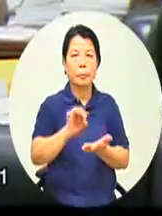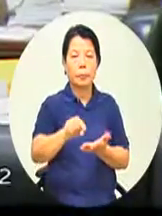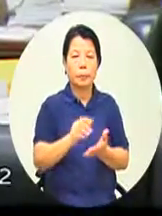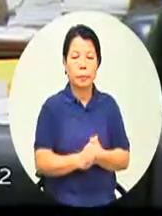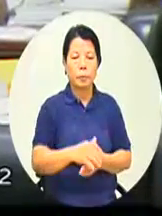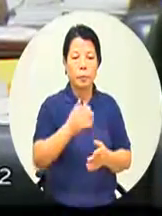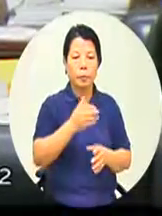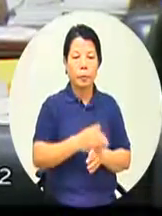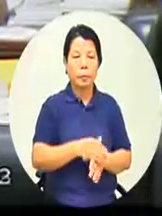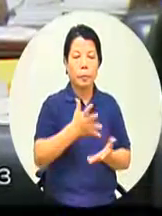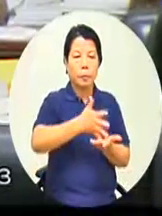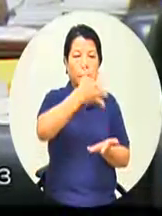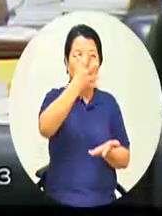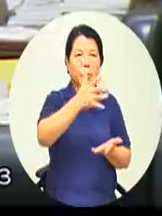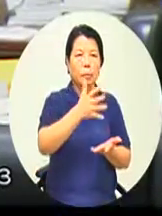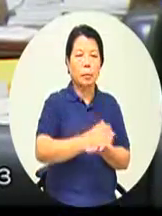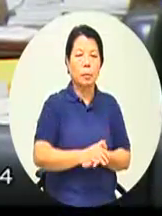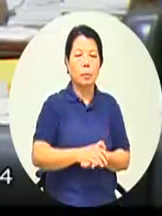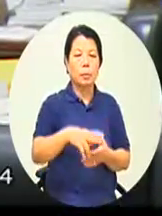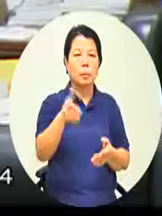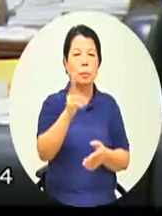楼层面积来算，它大概会有